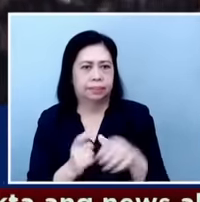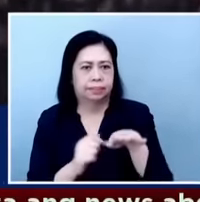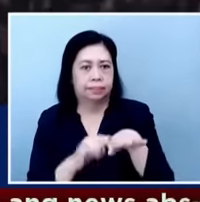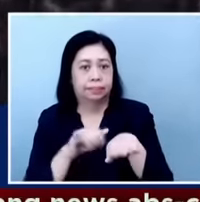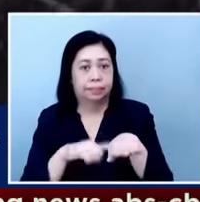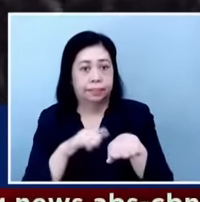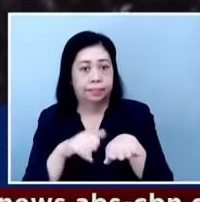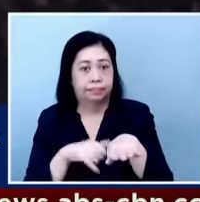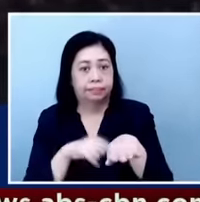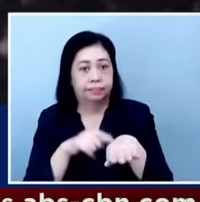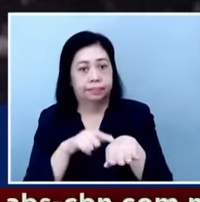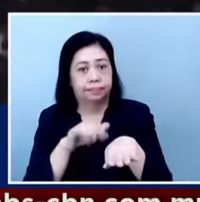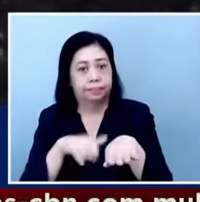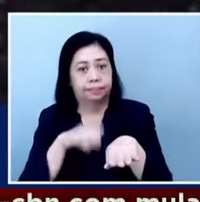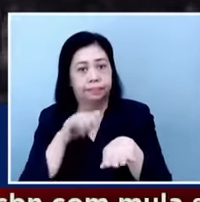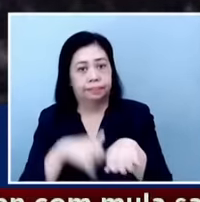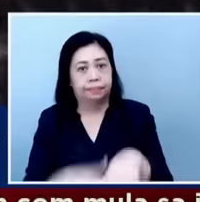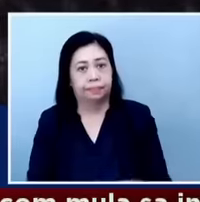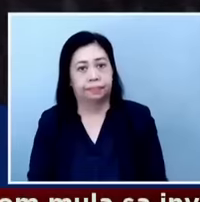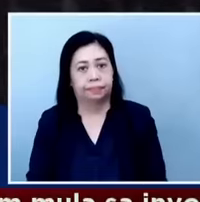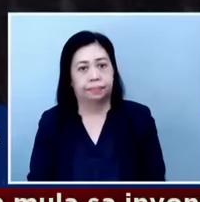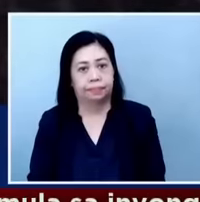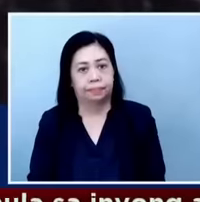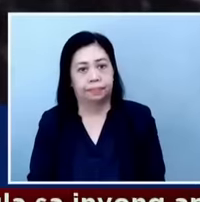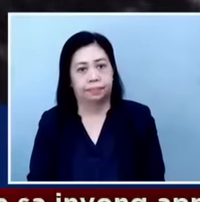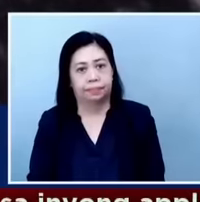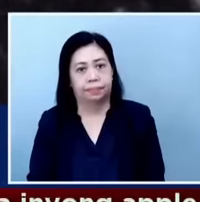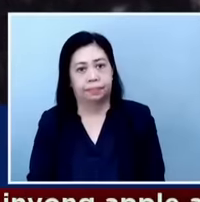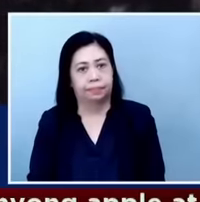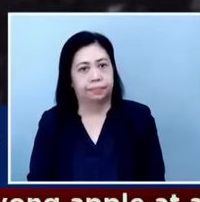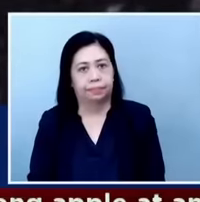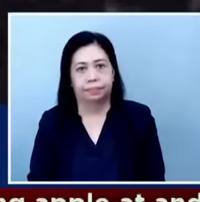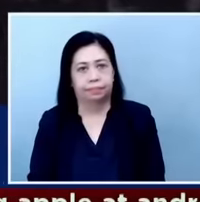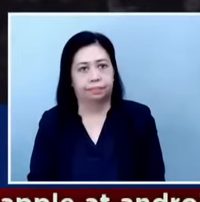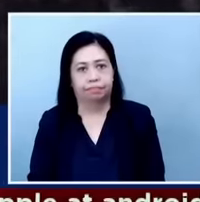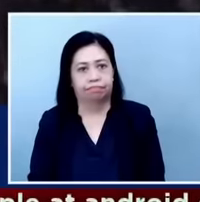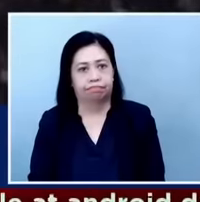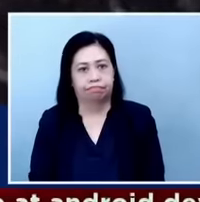Nakahinto, nakatenga pa rin. Hindi pa rin gumagalaw po.